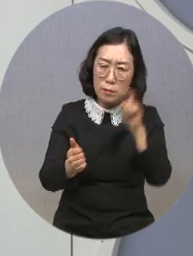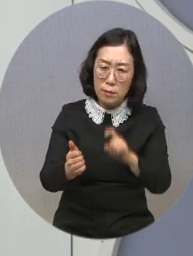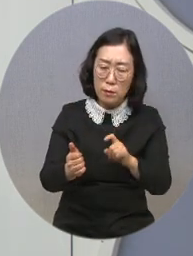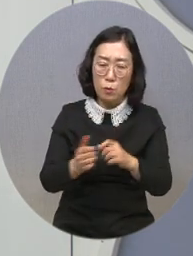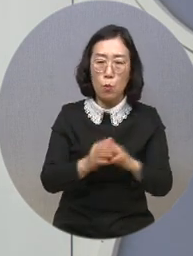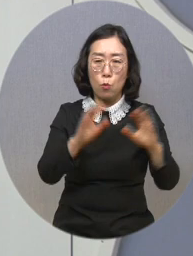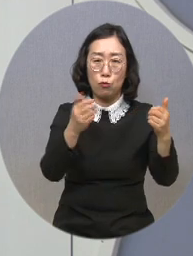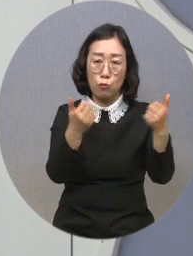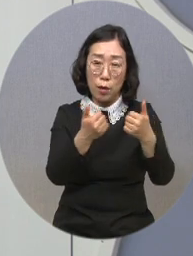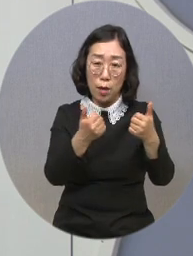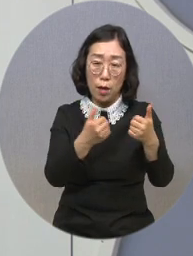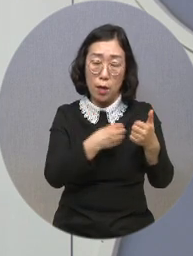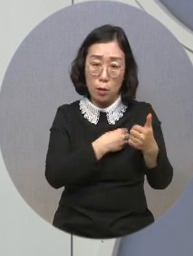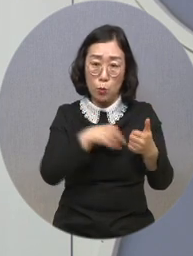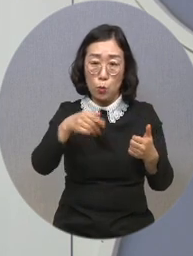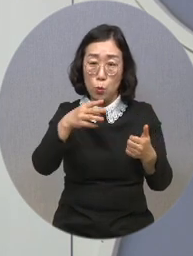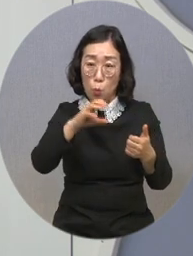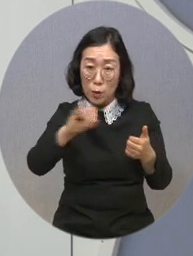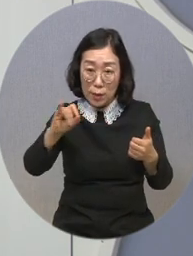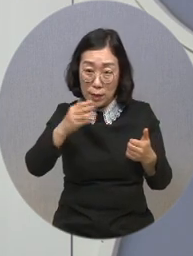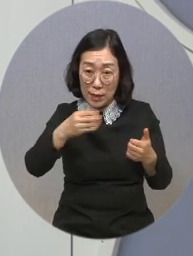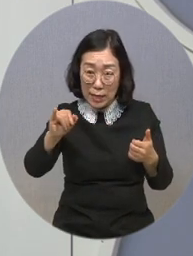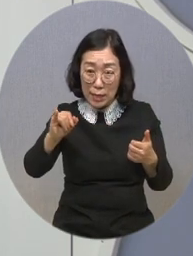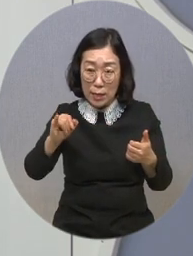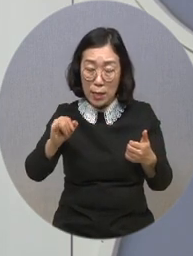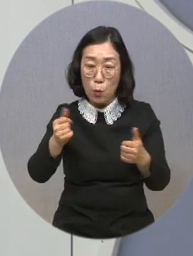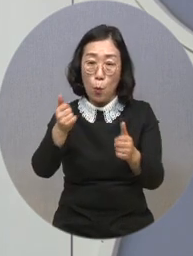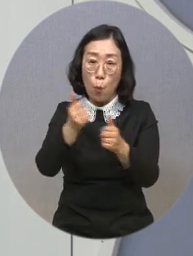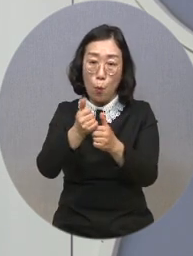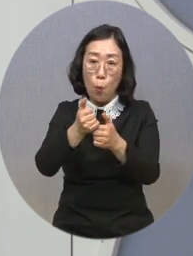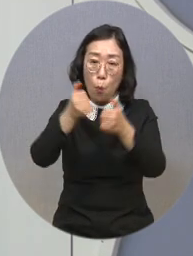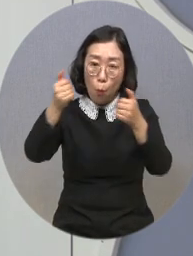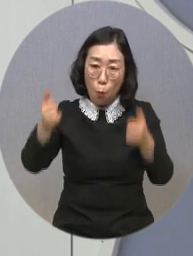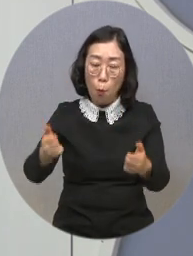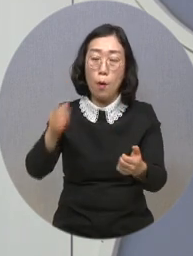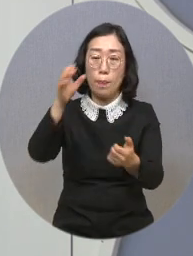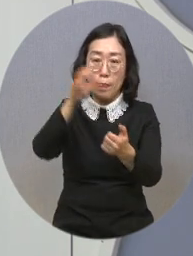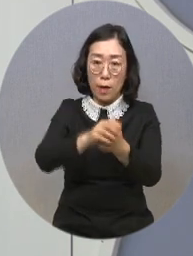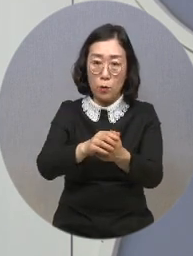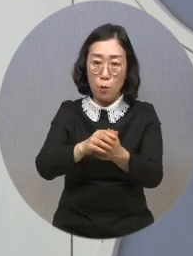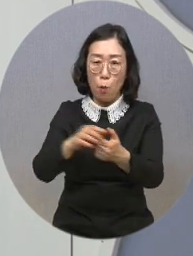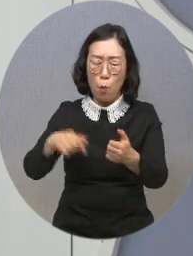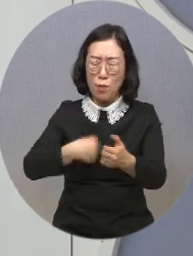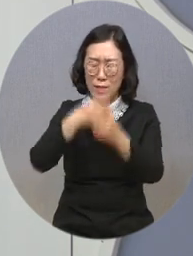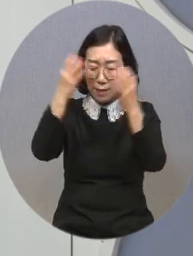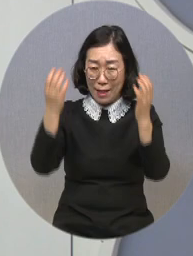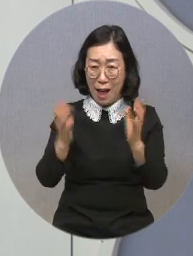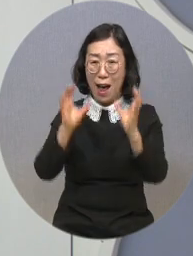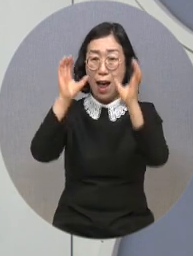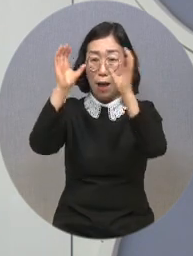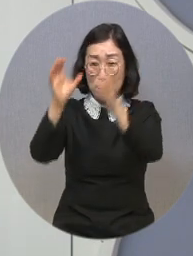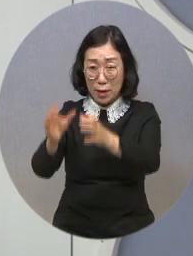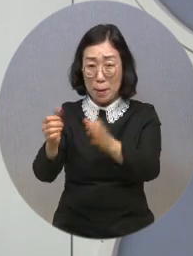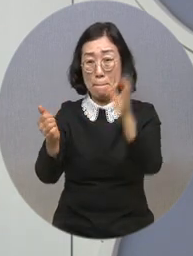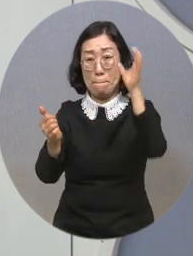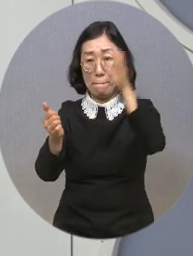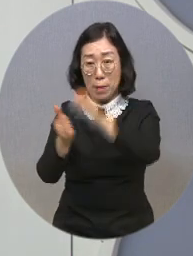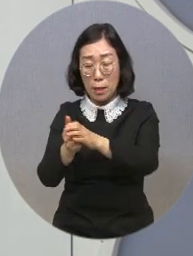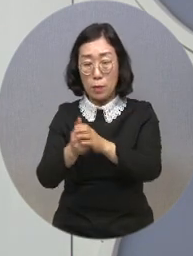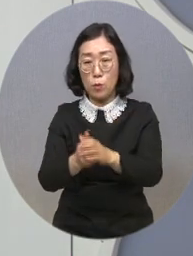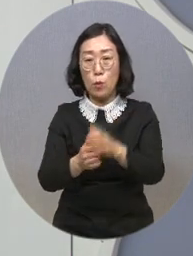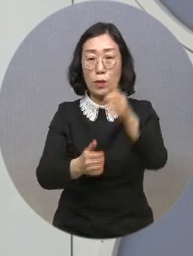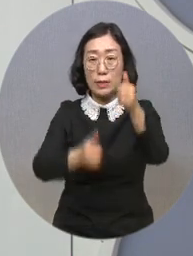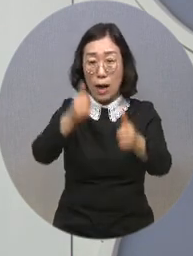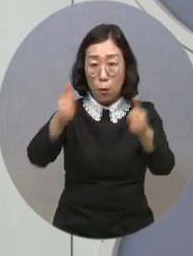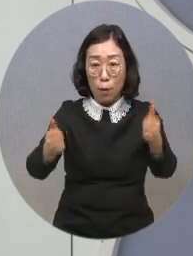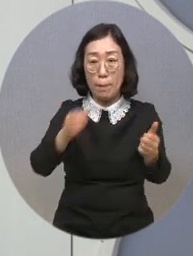나눠서 또 총리한테도 줘서 혼자 한 사람이 하지 말고 좀 장관들이 좀 같이 하고